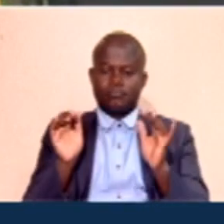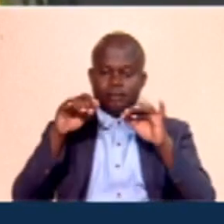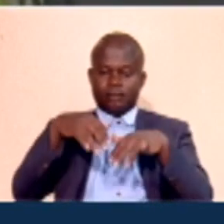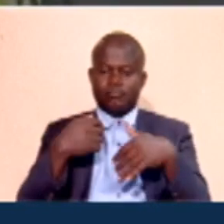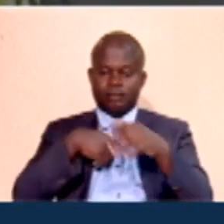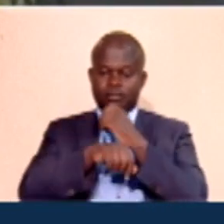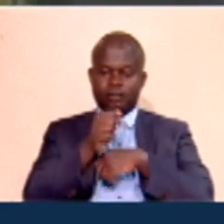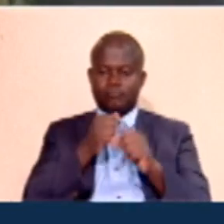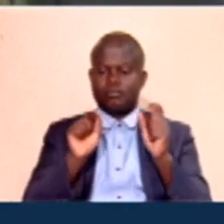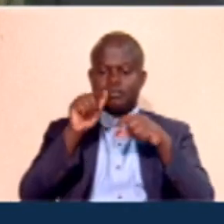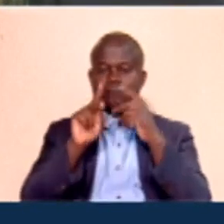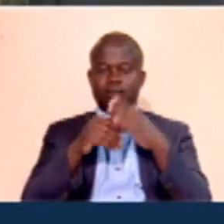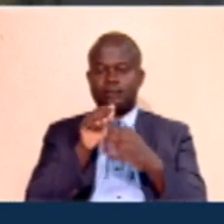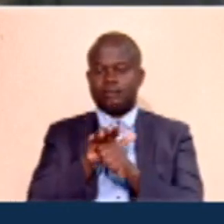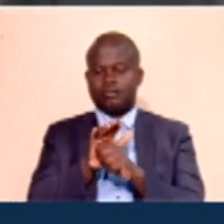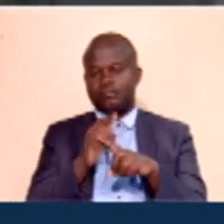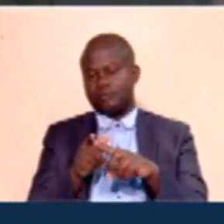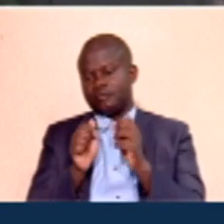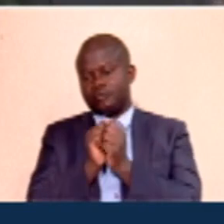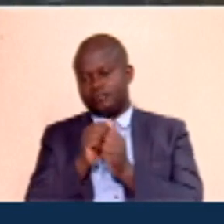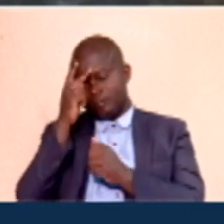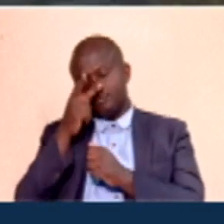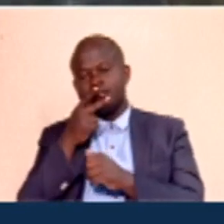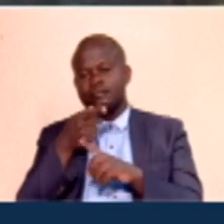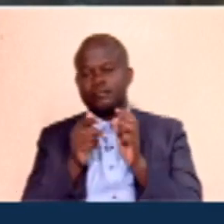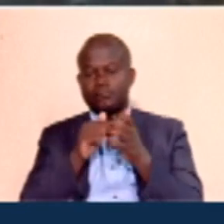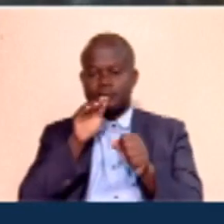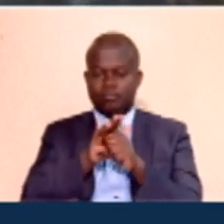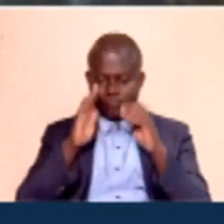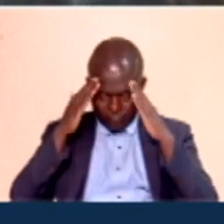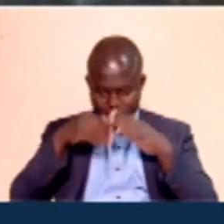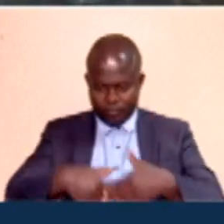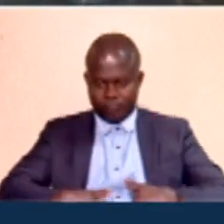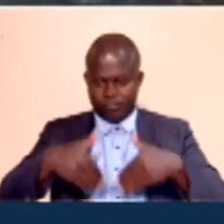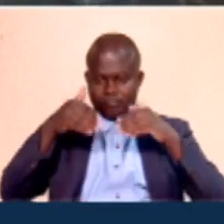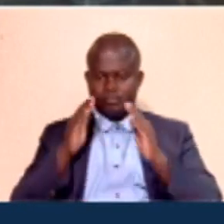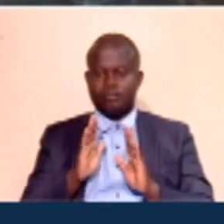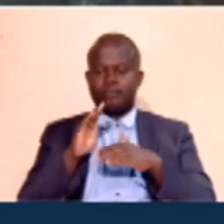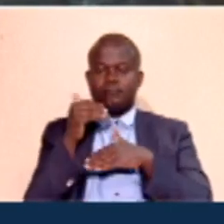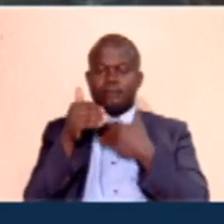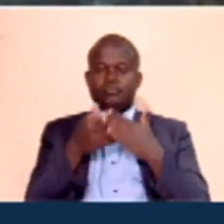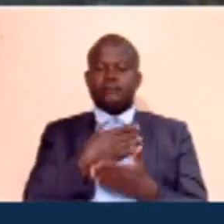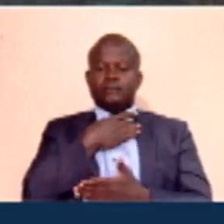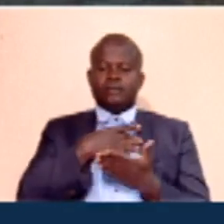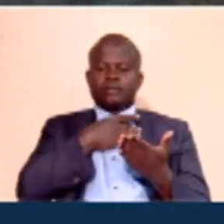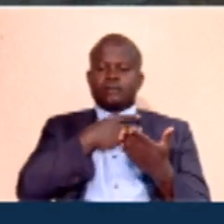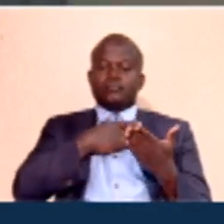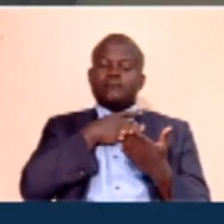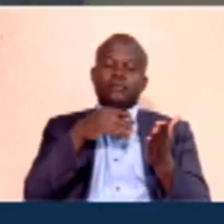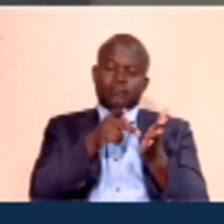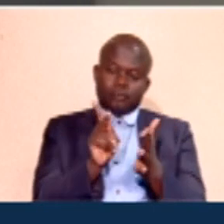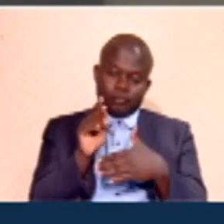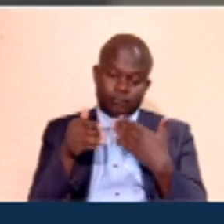ni igikorwa cyitabiriwe n'abantu batandukanye, ababyeyi ariko kiganjemo urubyiruko cyane. Hanyuma kubisura yego ni